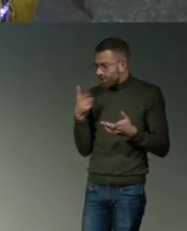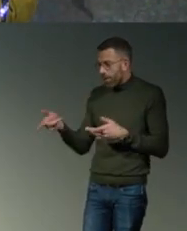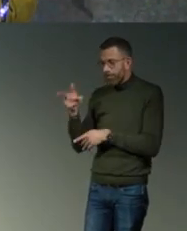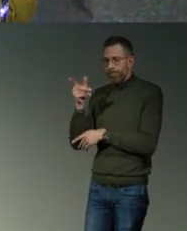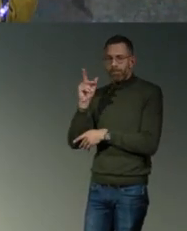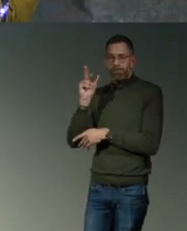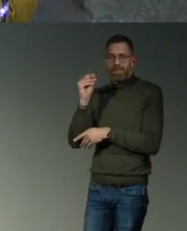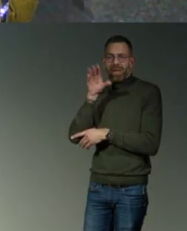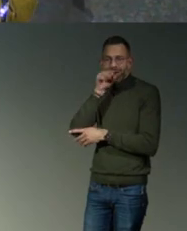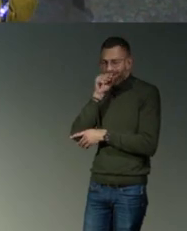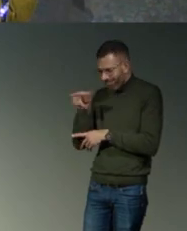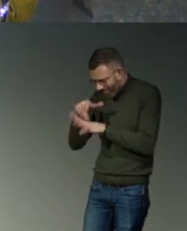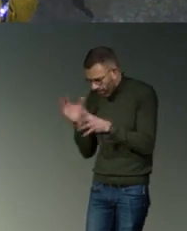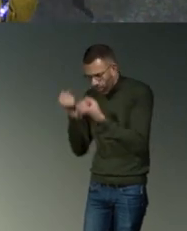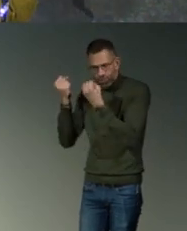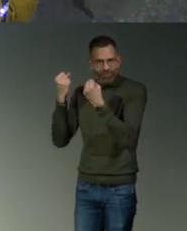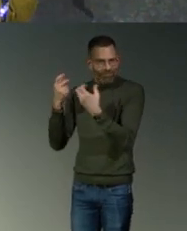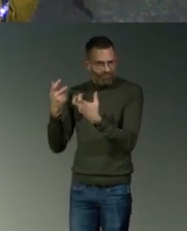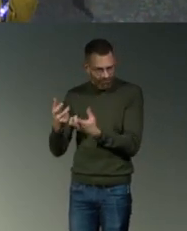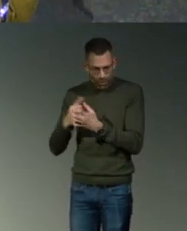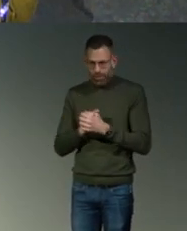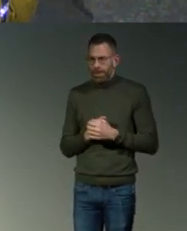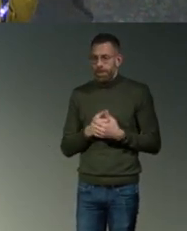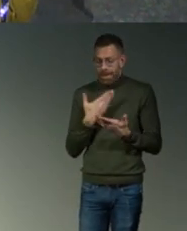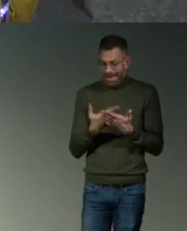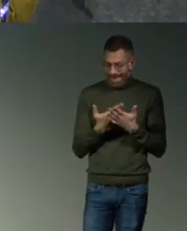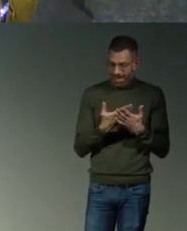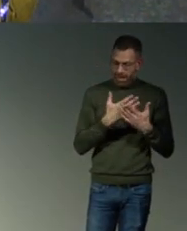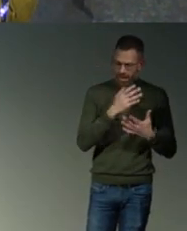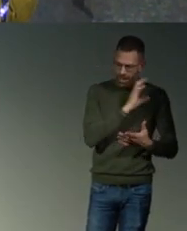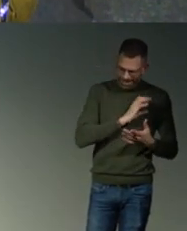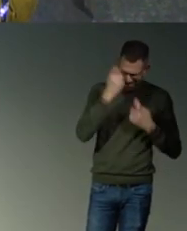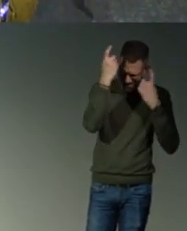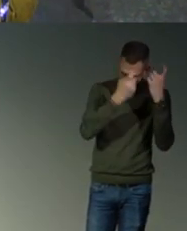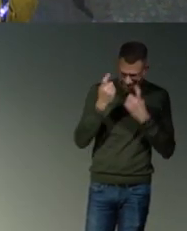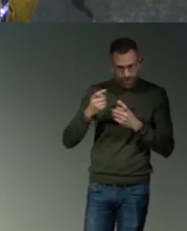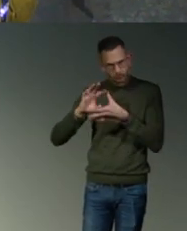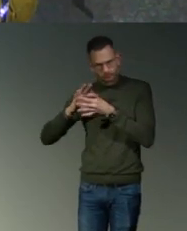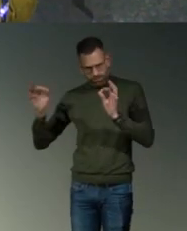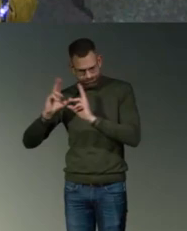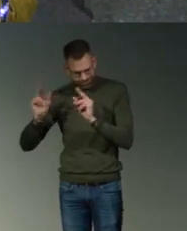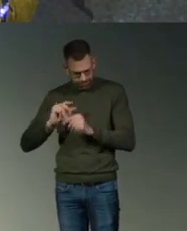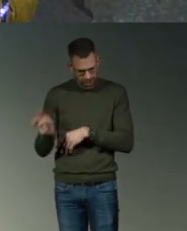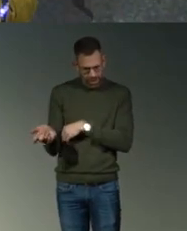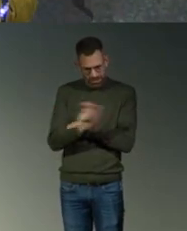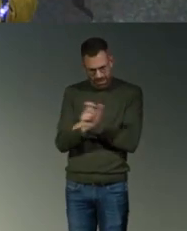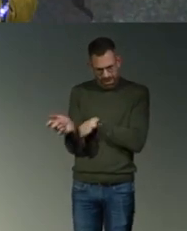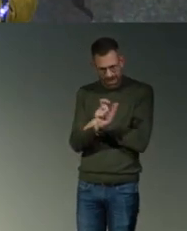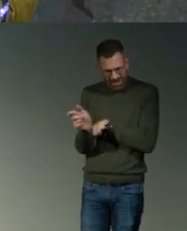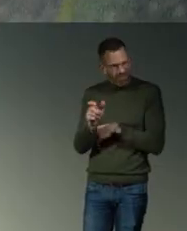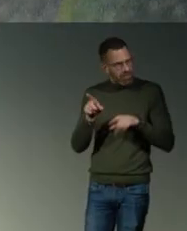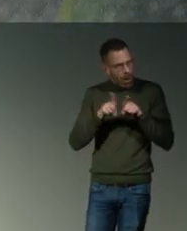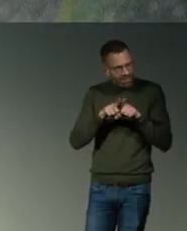canetons. Il me semble que dans cette alternance entre l'essai et le récit, il y a aussi une alternance entre quelque chose comme une